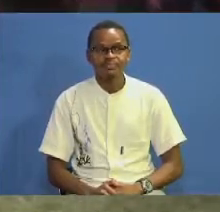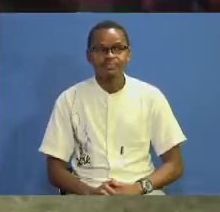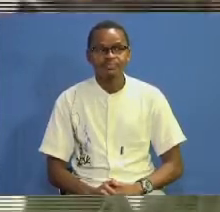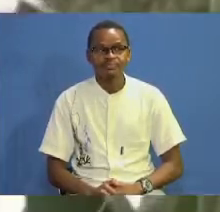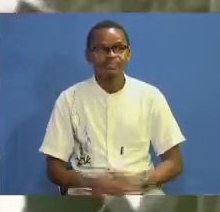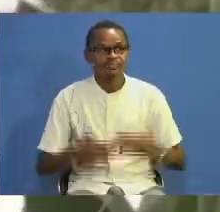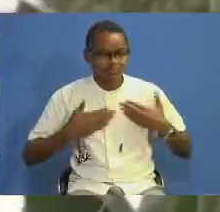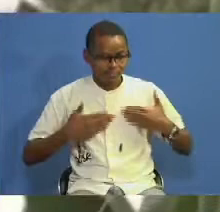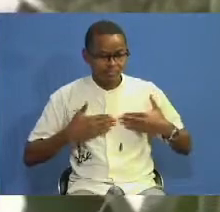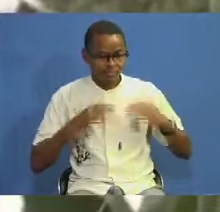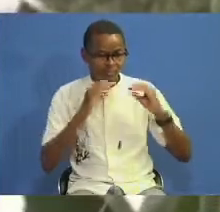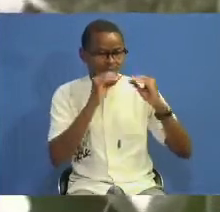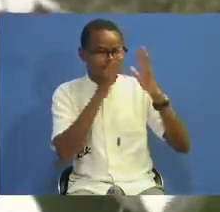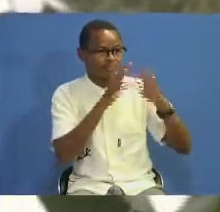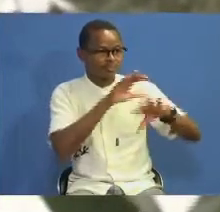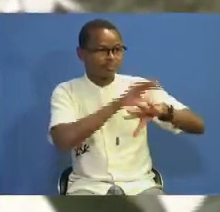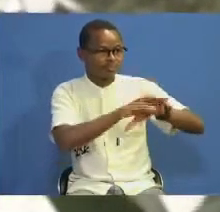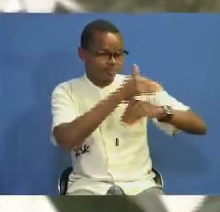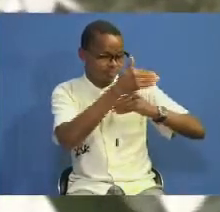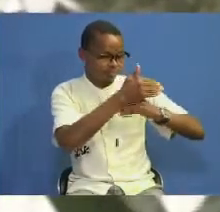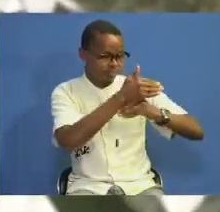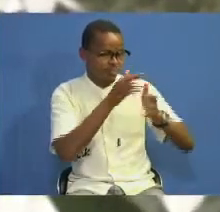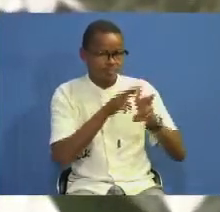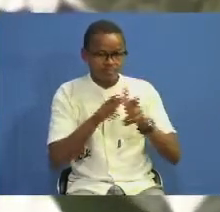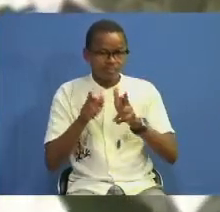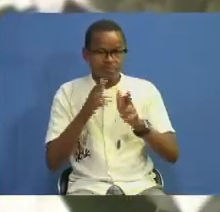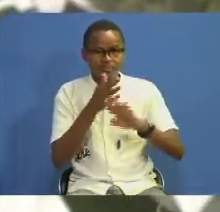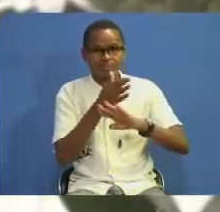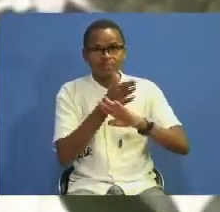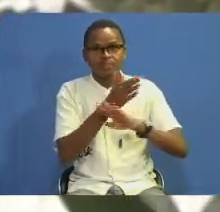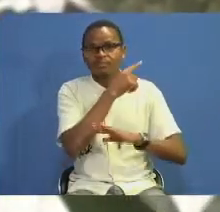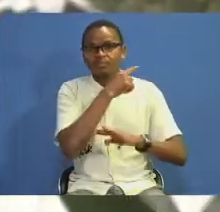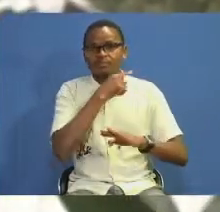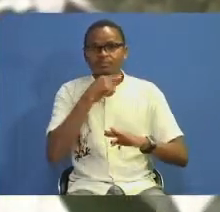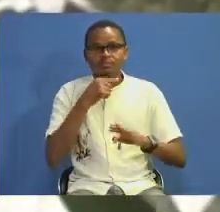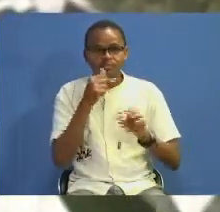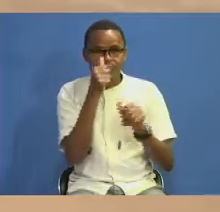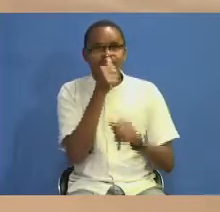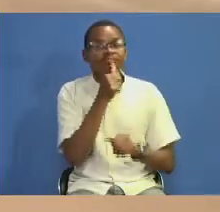Mwili wa mwalimu wapatikana kando ya mto baada ya kuuliwa Kisii.